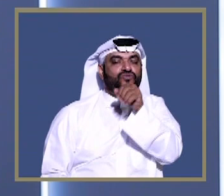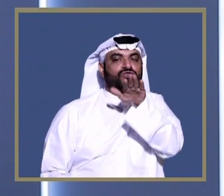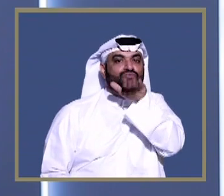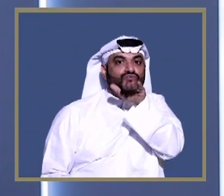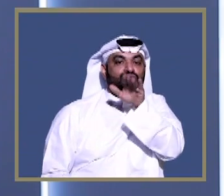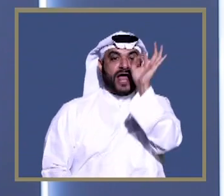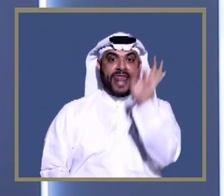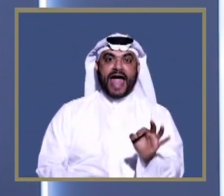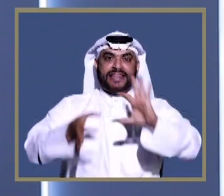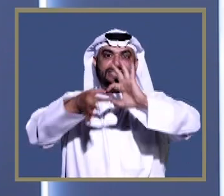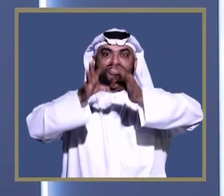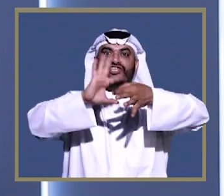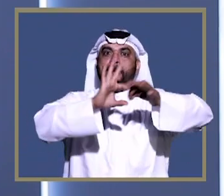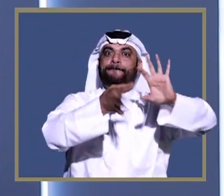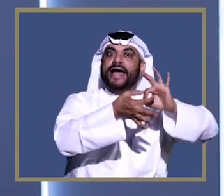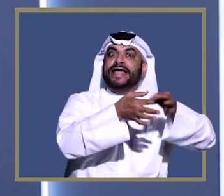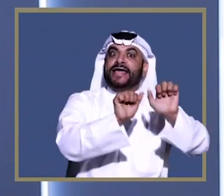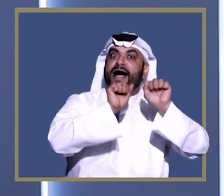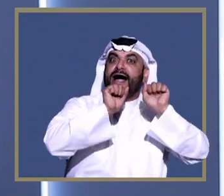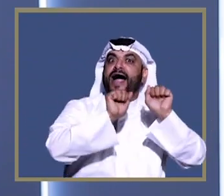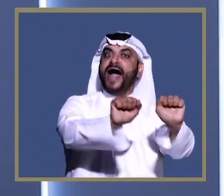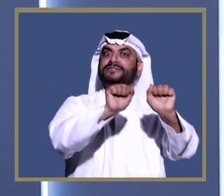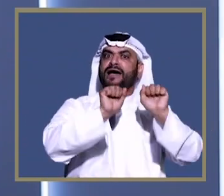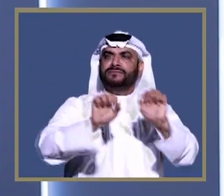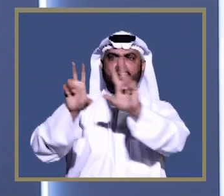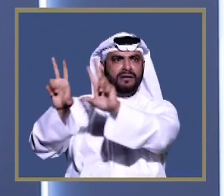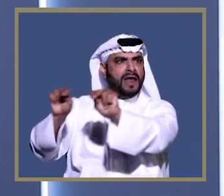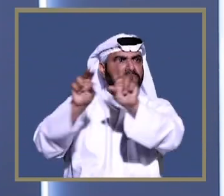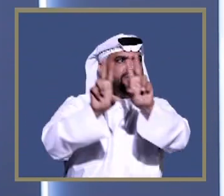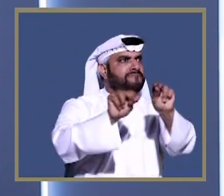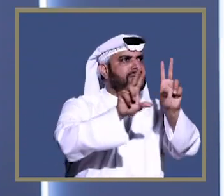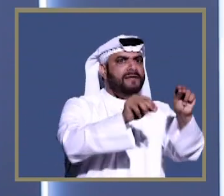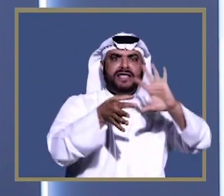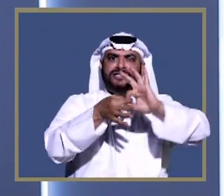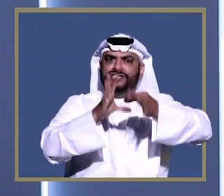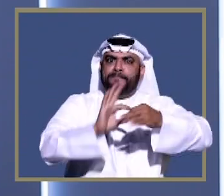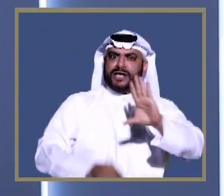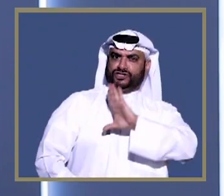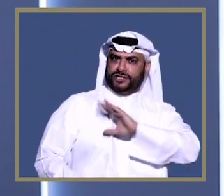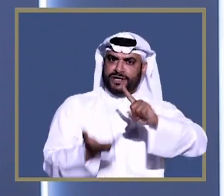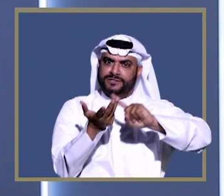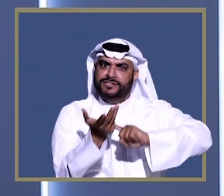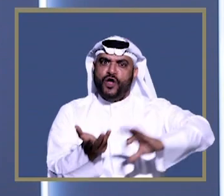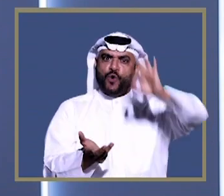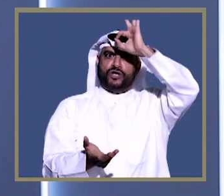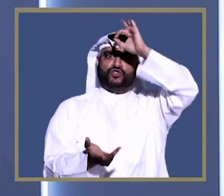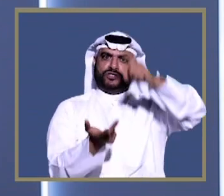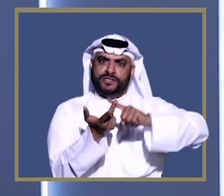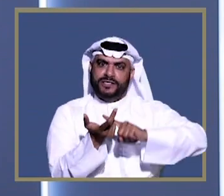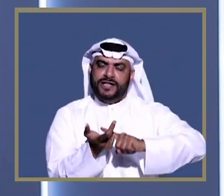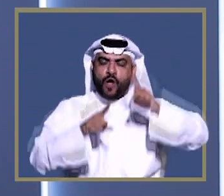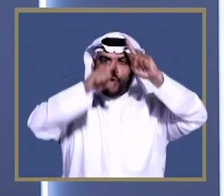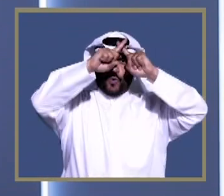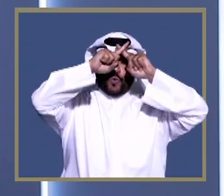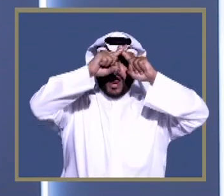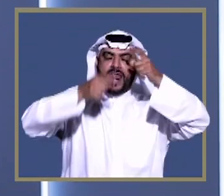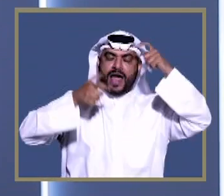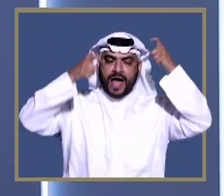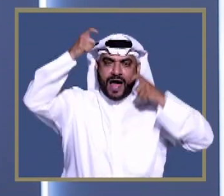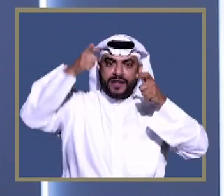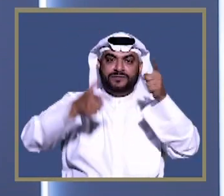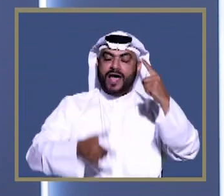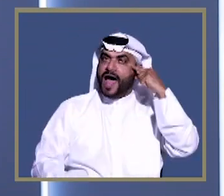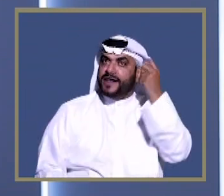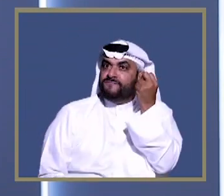للمتقاعد جمعية تعاونية، أسوة في جمعية الجيش وجمعية الشرطة وجمعية الحرس الوطني. أفكر